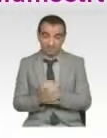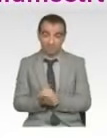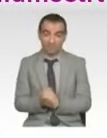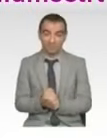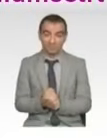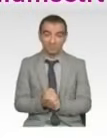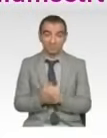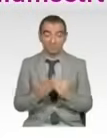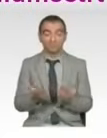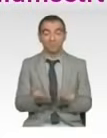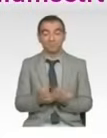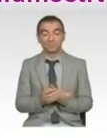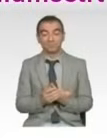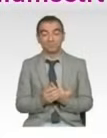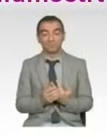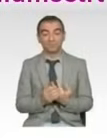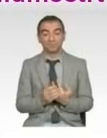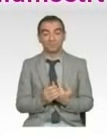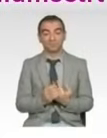peki...